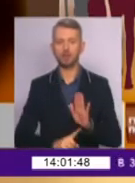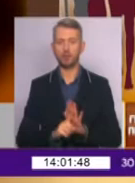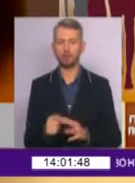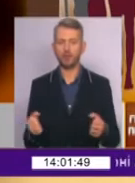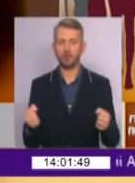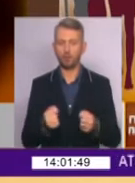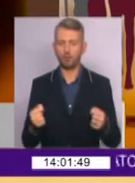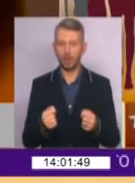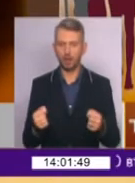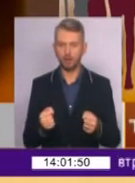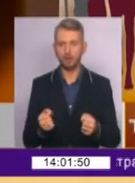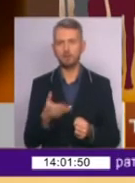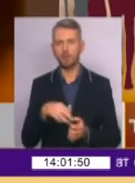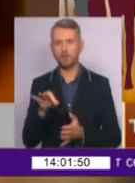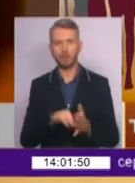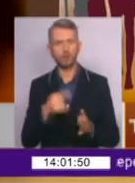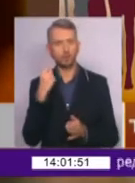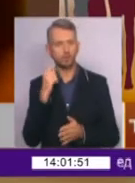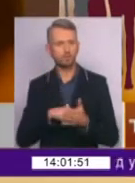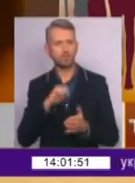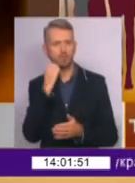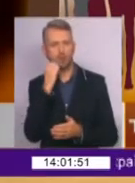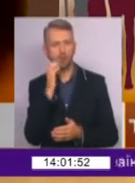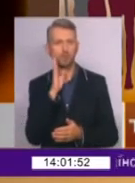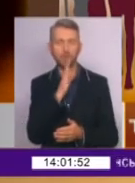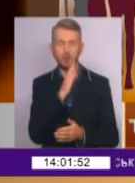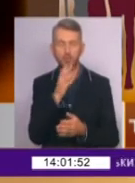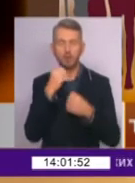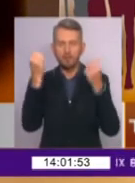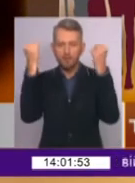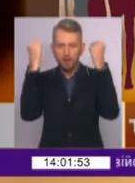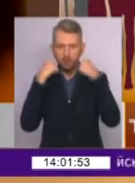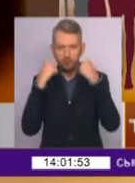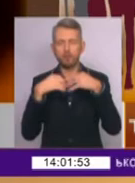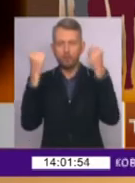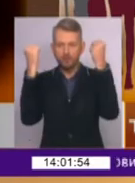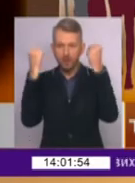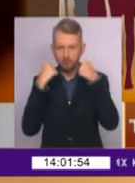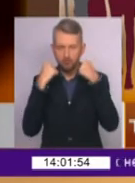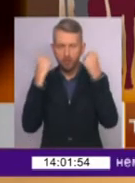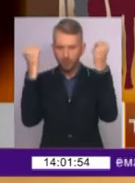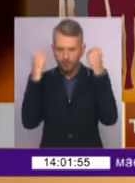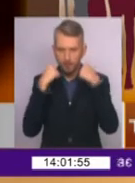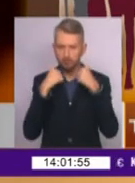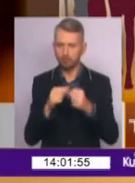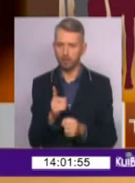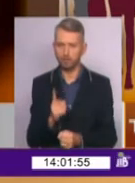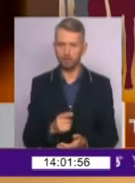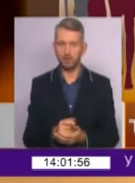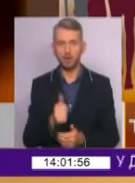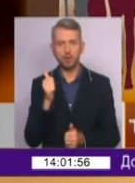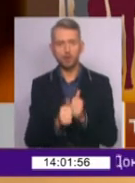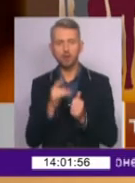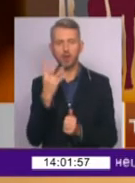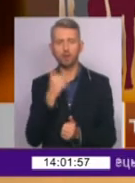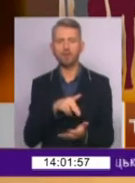холодати, ми одразу чуємо від бабусь, матусь: «Вдягни шапку, вдягни шапку, вдягни шапку». Кожен раз, коли ти